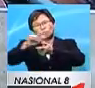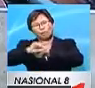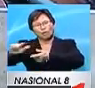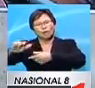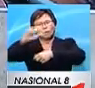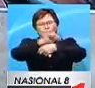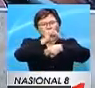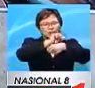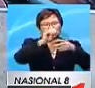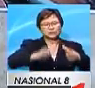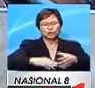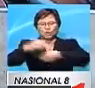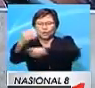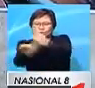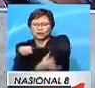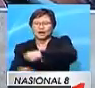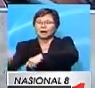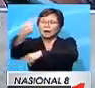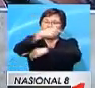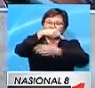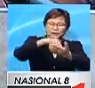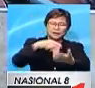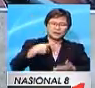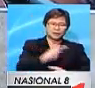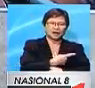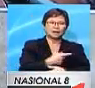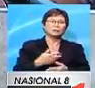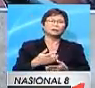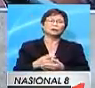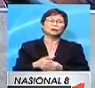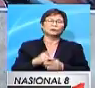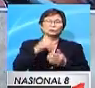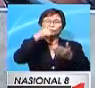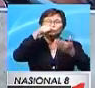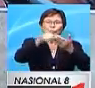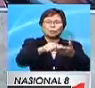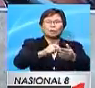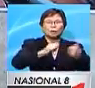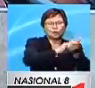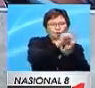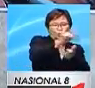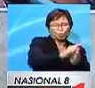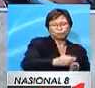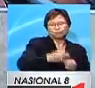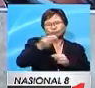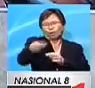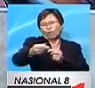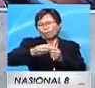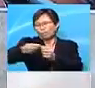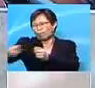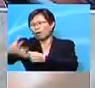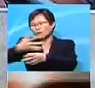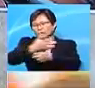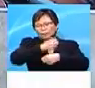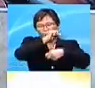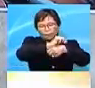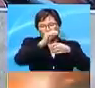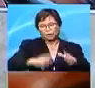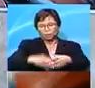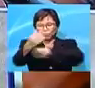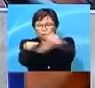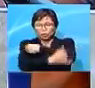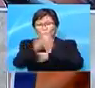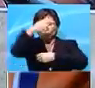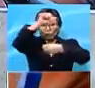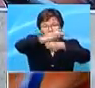pekerja-pekerja asing hari ini kita akan sampikan surat kelulusan itu supaya dapat ambil pekerja asing